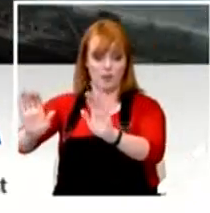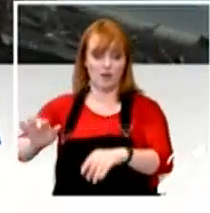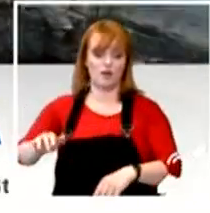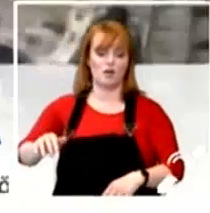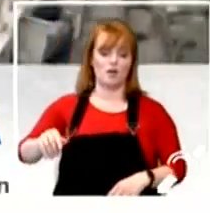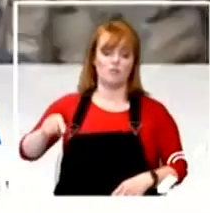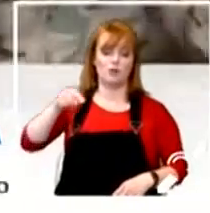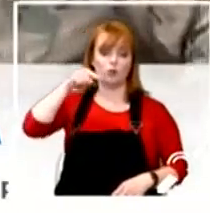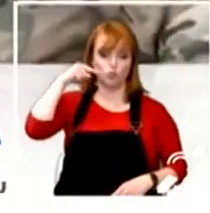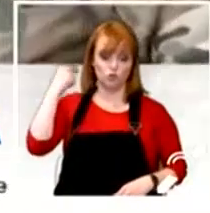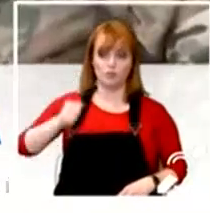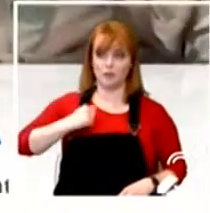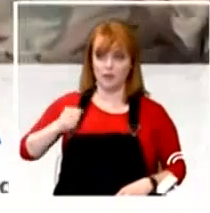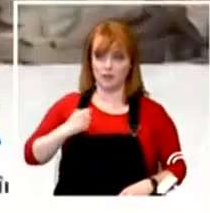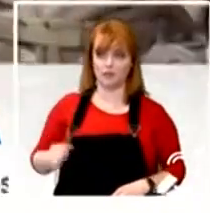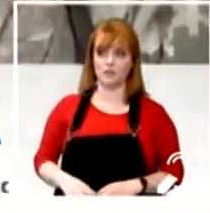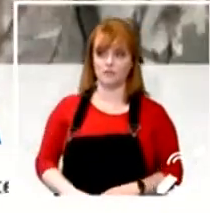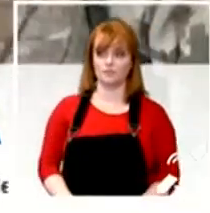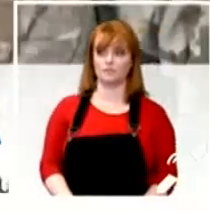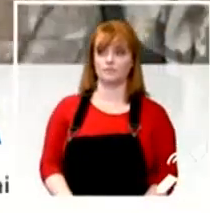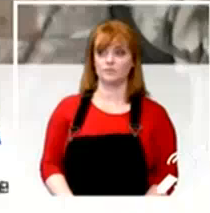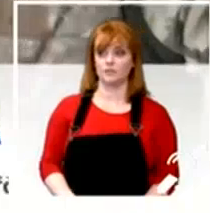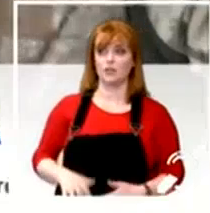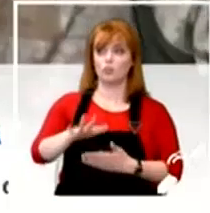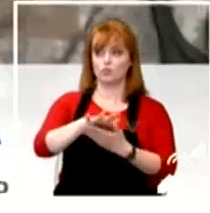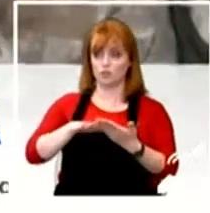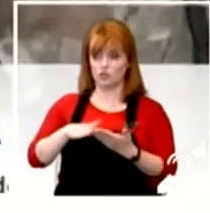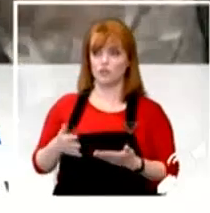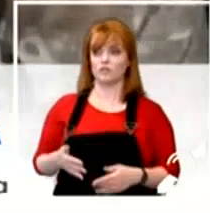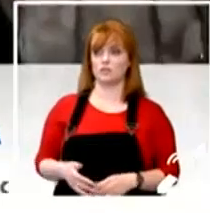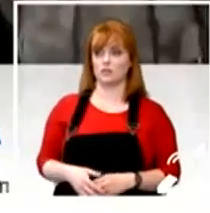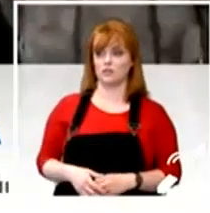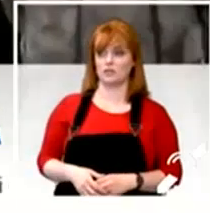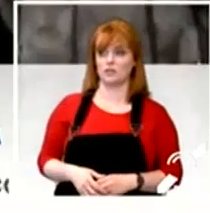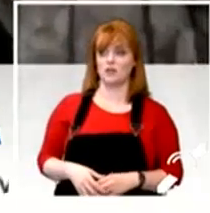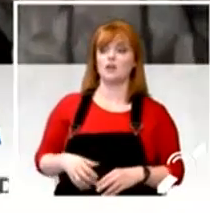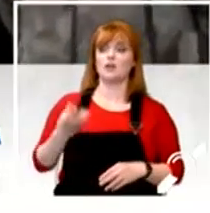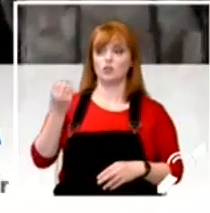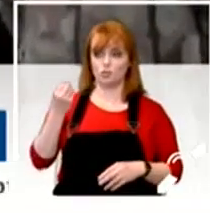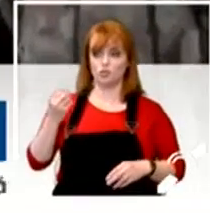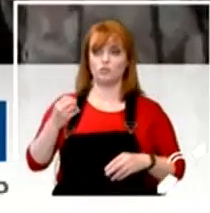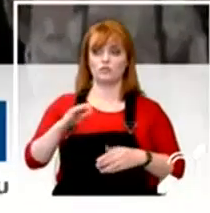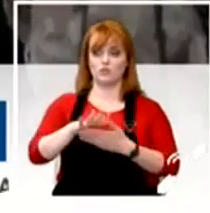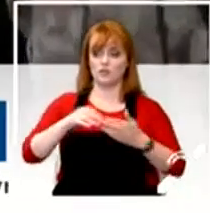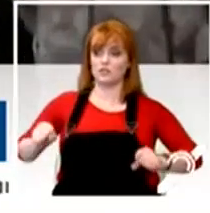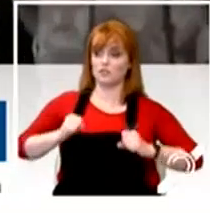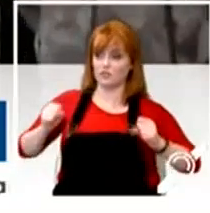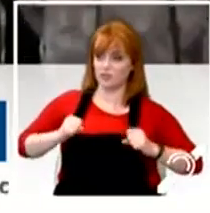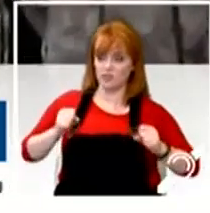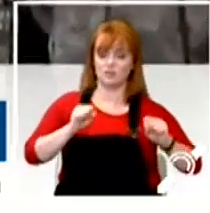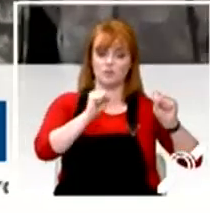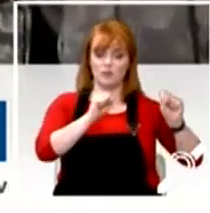mare parte de trupele de mercenari din grupul privat Wagner. Продовжим попри всі прогнози ради тримати